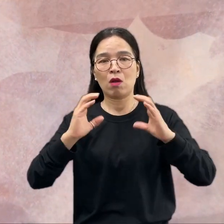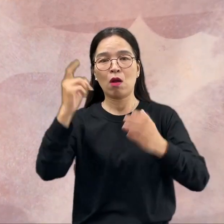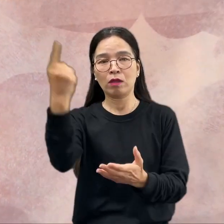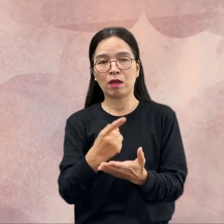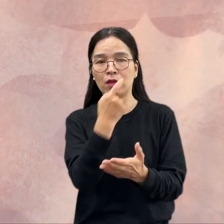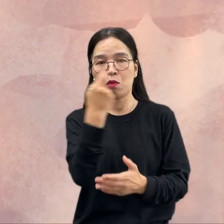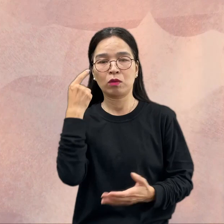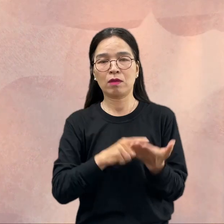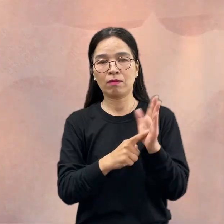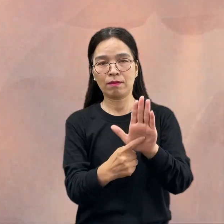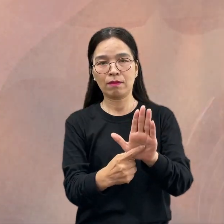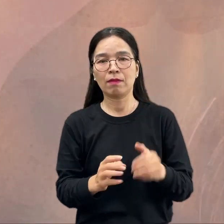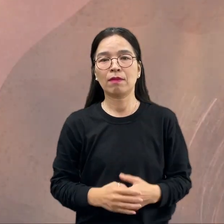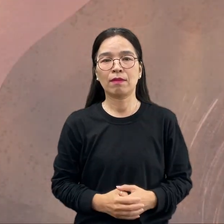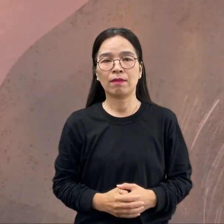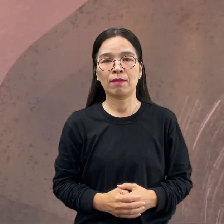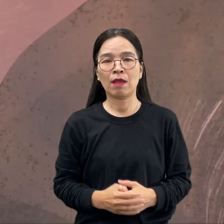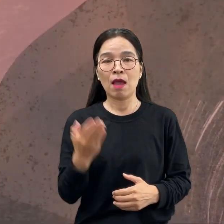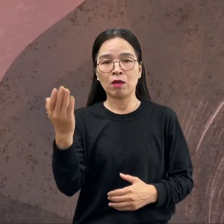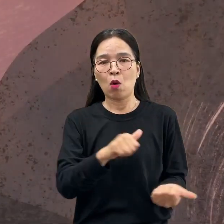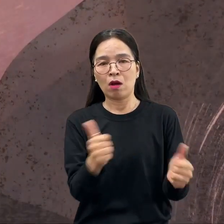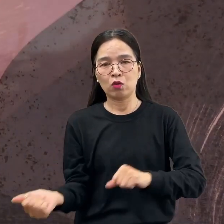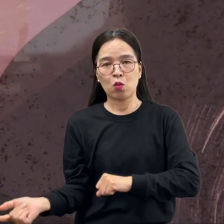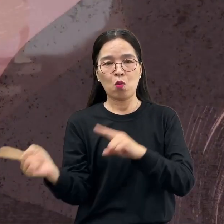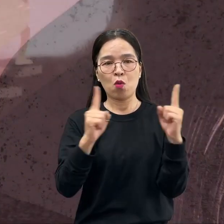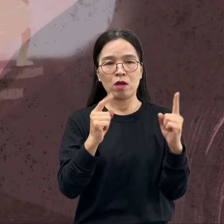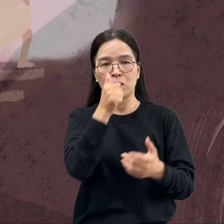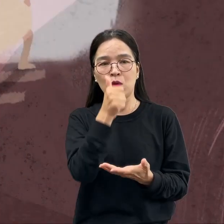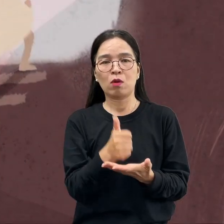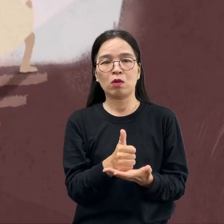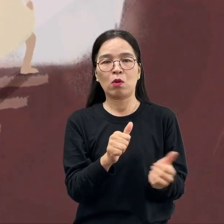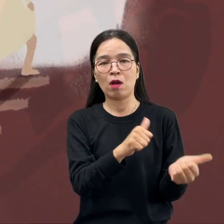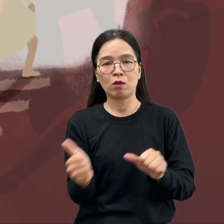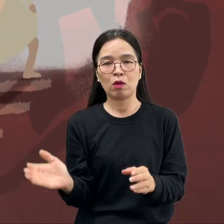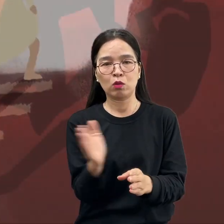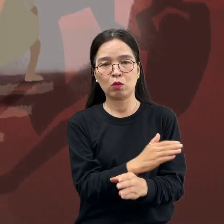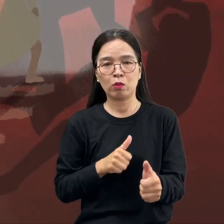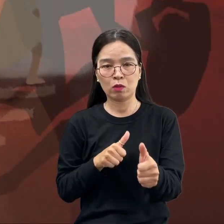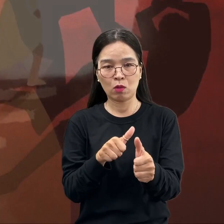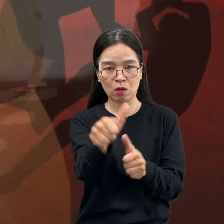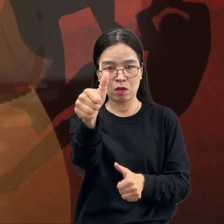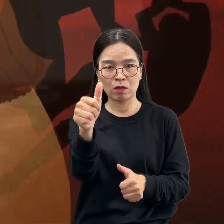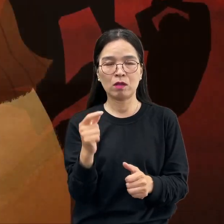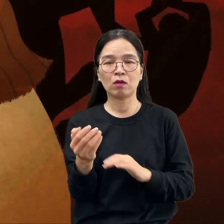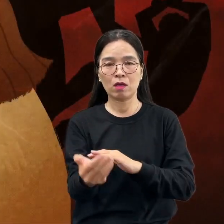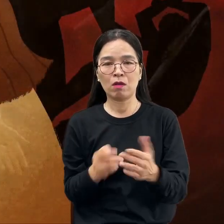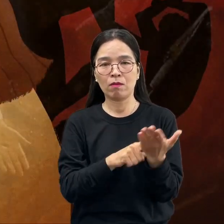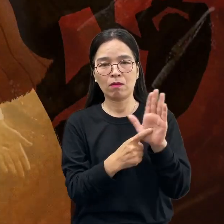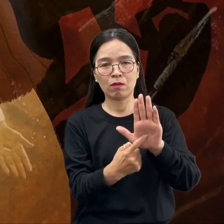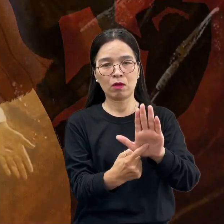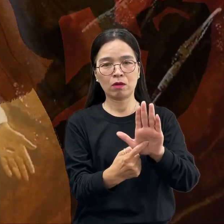나라가 왔다는 표징이기도 합니다. 당신이 돌아가시고 부활하셔서 죄와 죽음으로부터 이기실